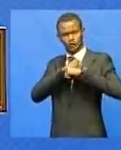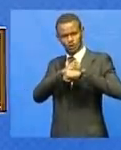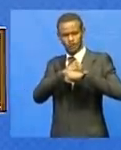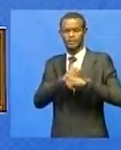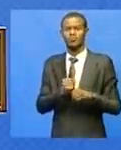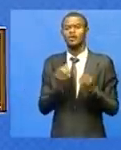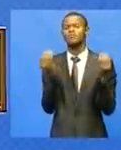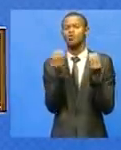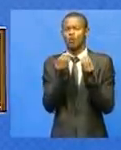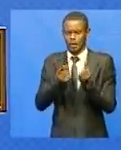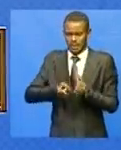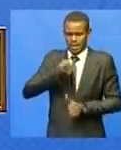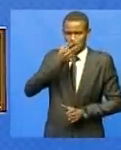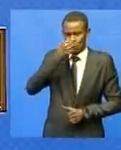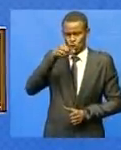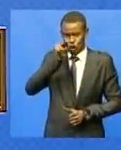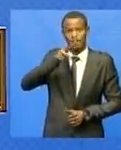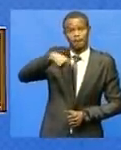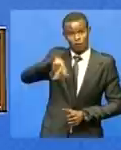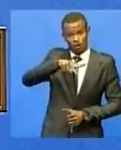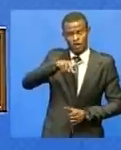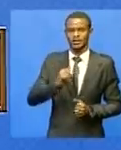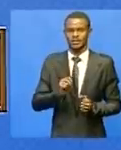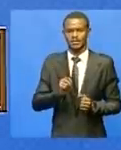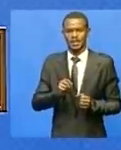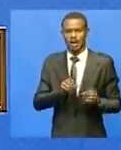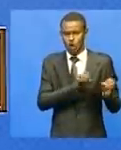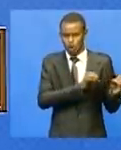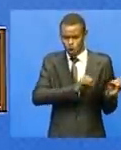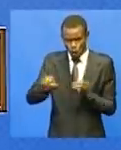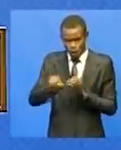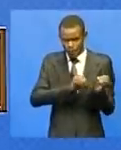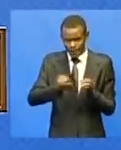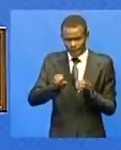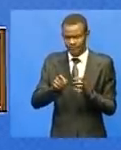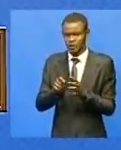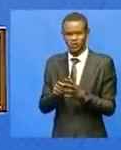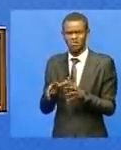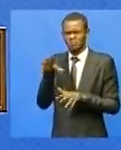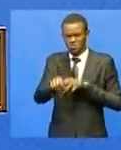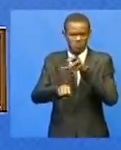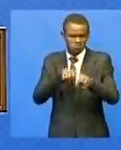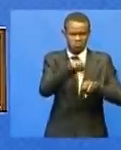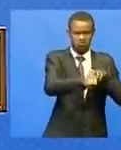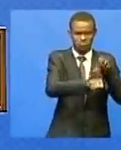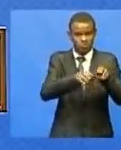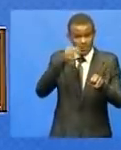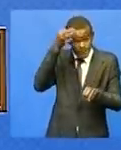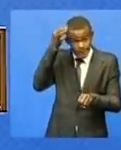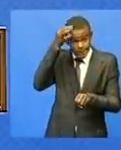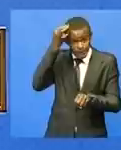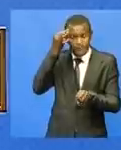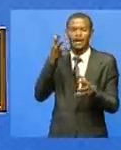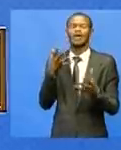la province du Nord Kivu, l'opération Sukola 1 dans le Grand Nord. Les forces armées de la